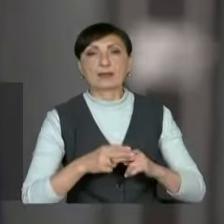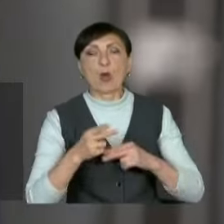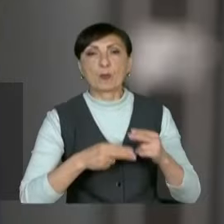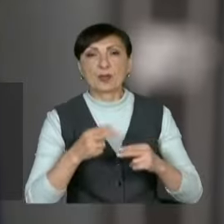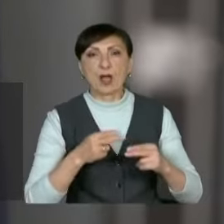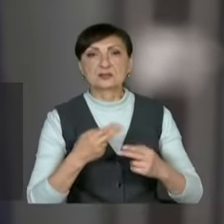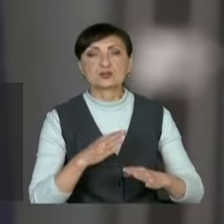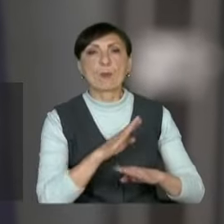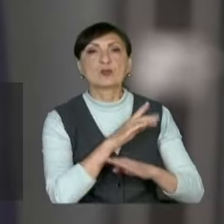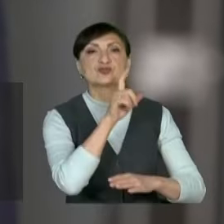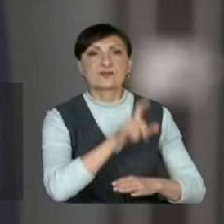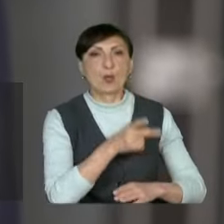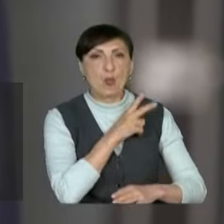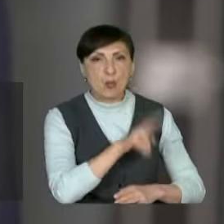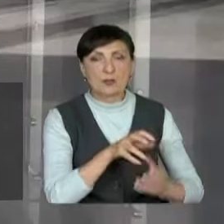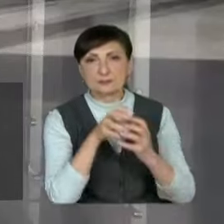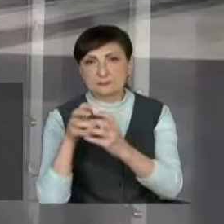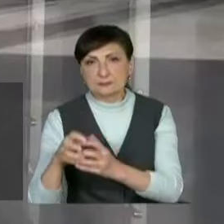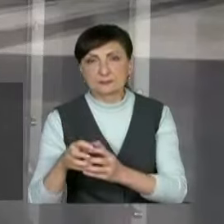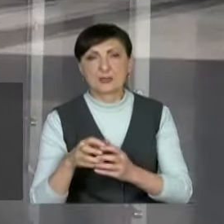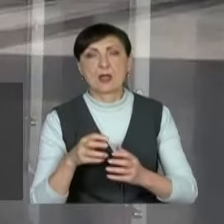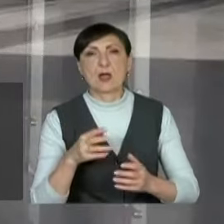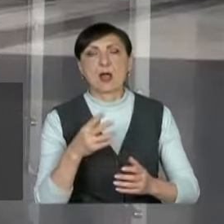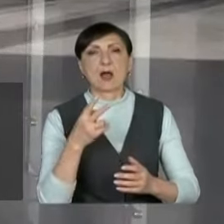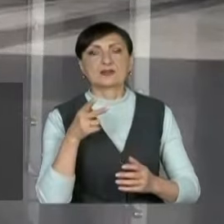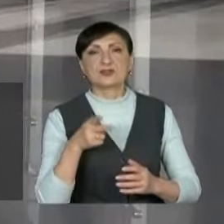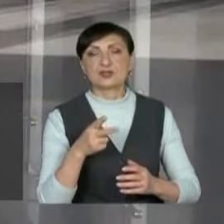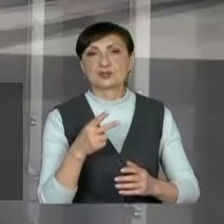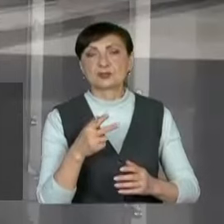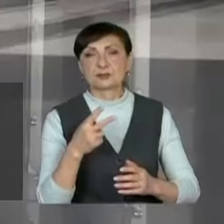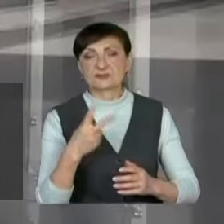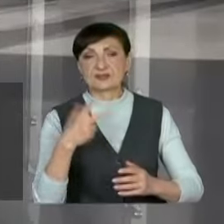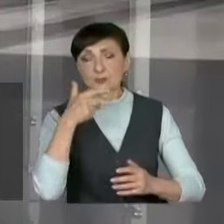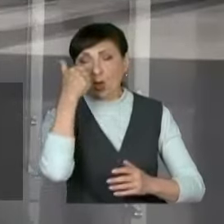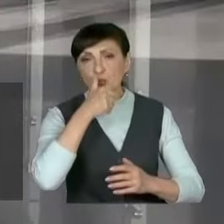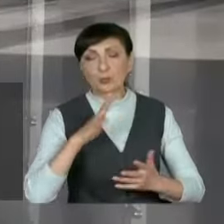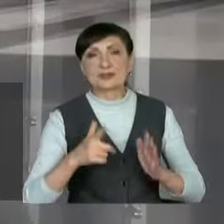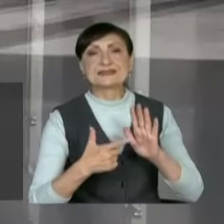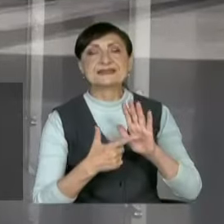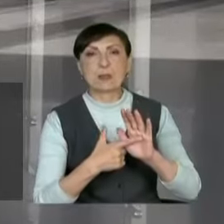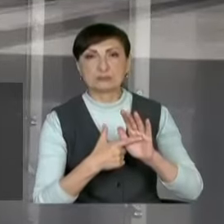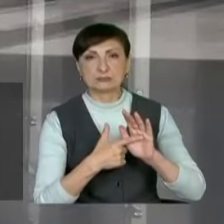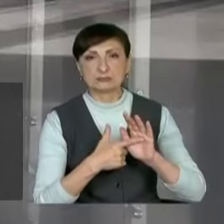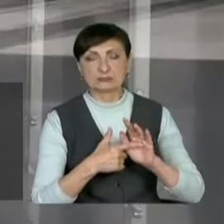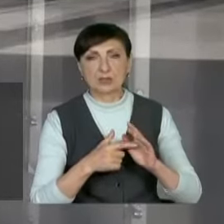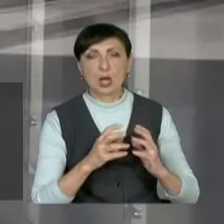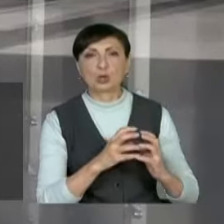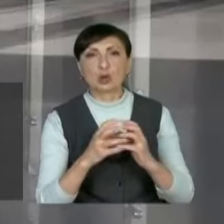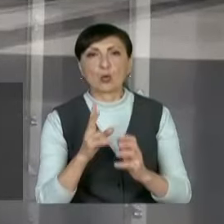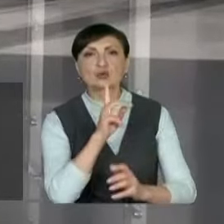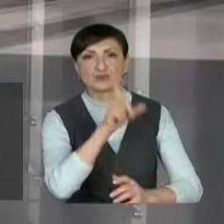по посмертному донорству. Это в 2023 году у нас было всего 7 посмертных доноров,